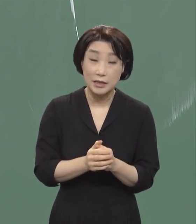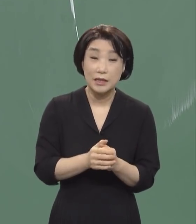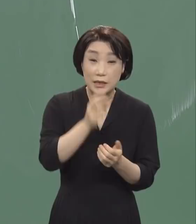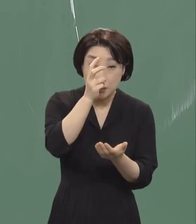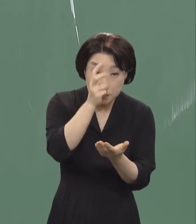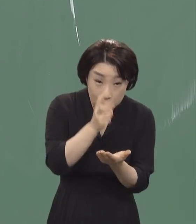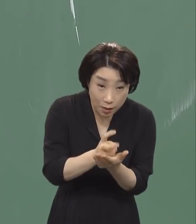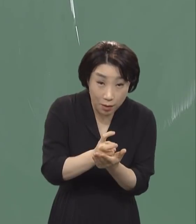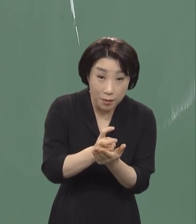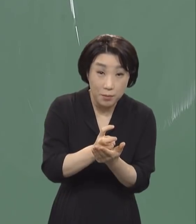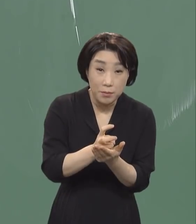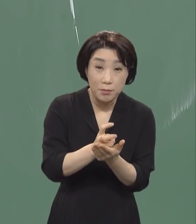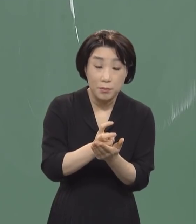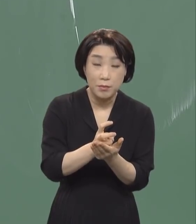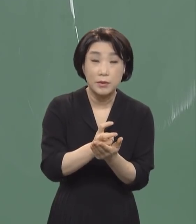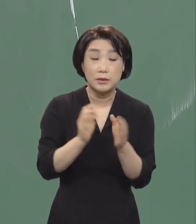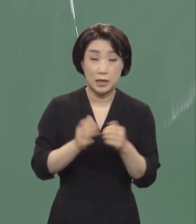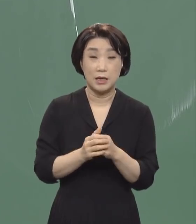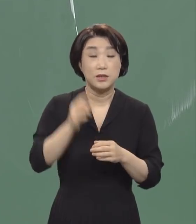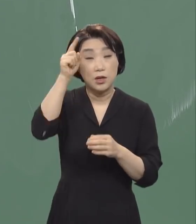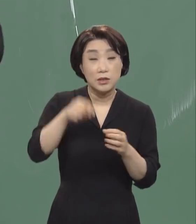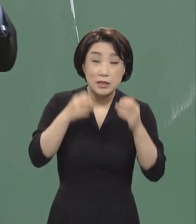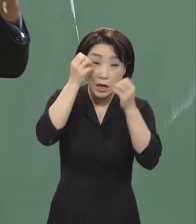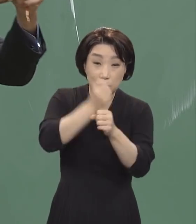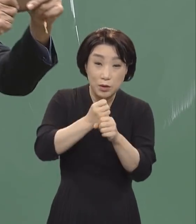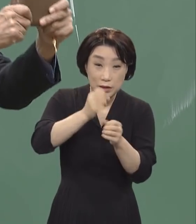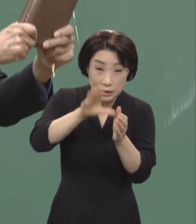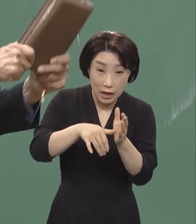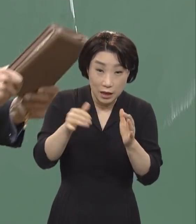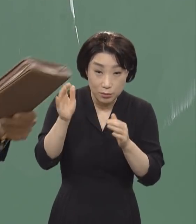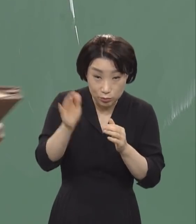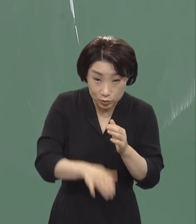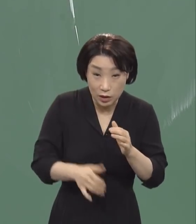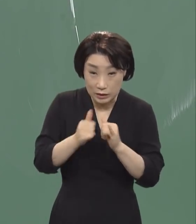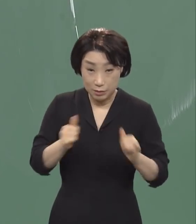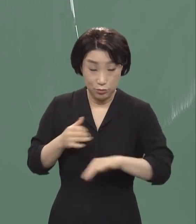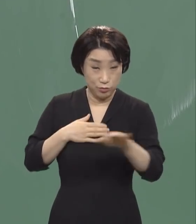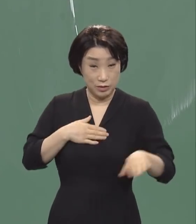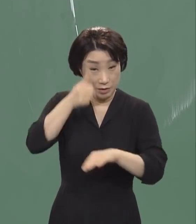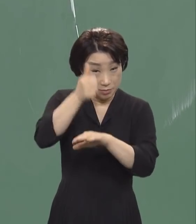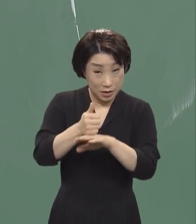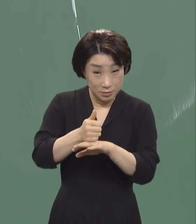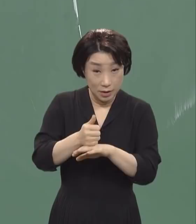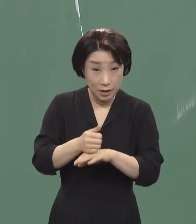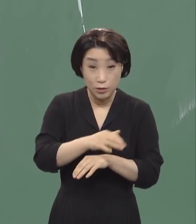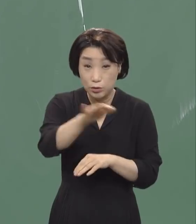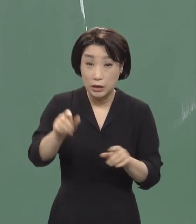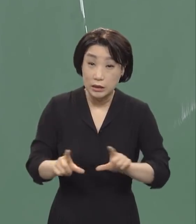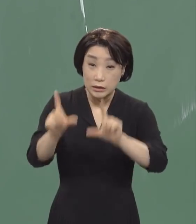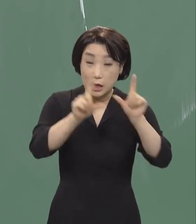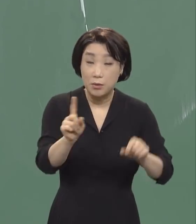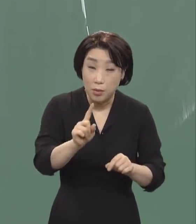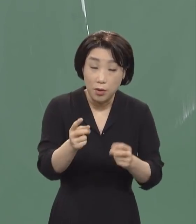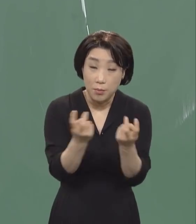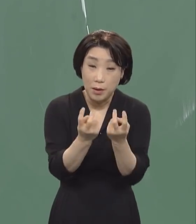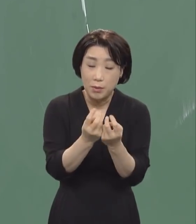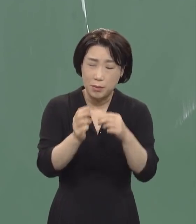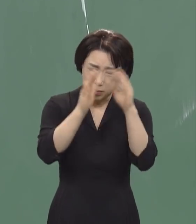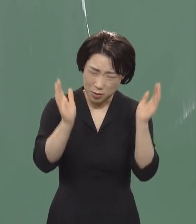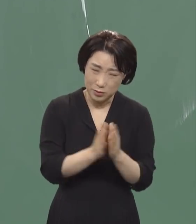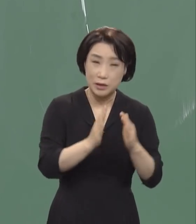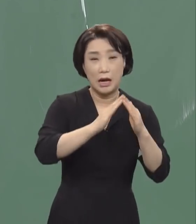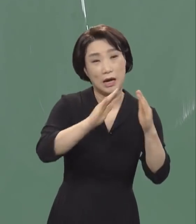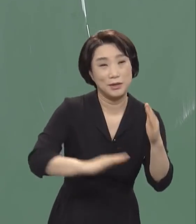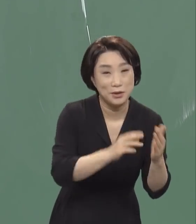법을 천지창조부터 인생의 마지막까지 어떻게 살아라고 가정의